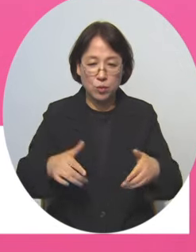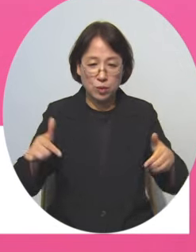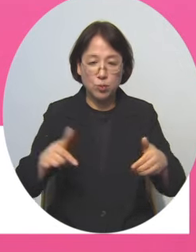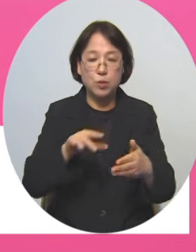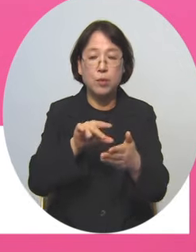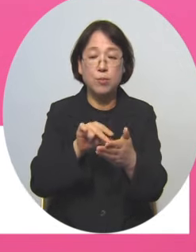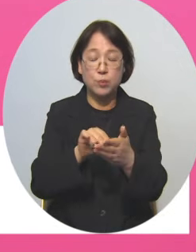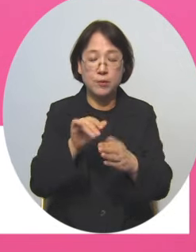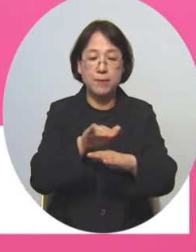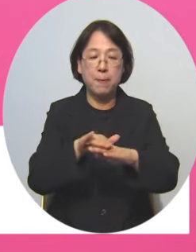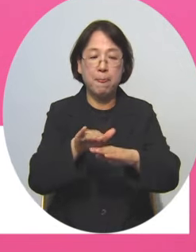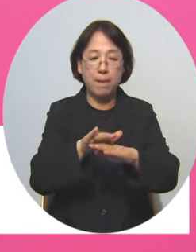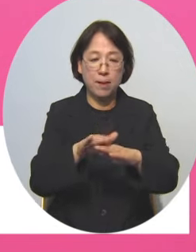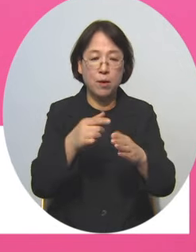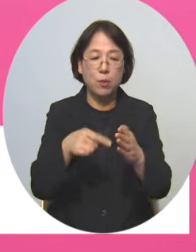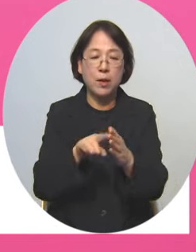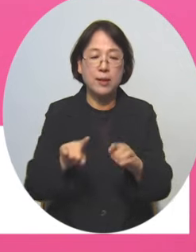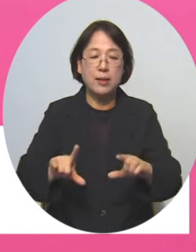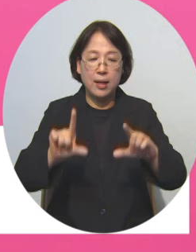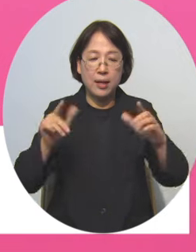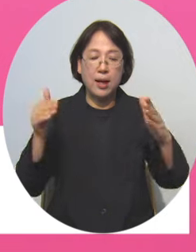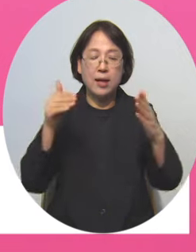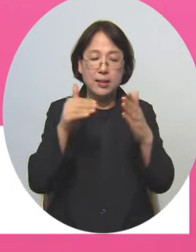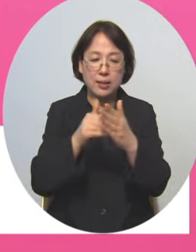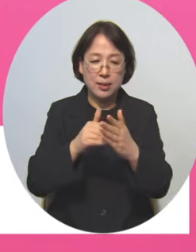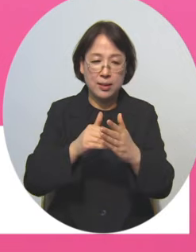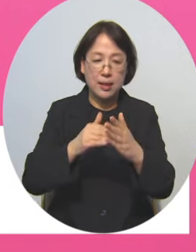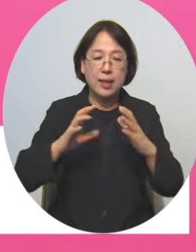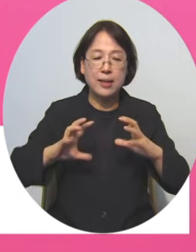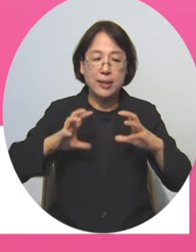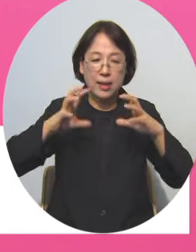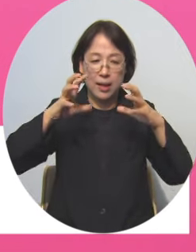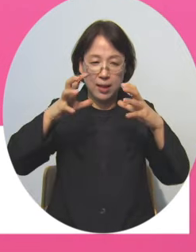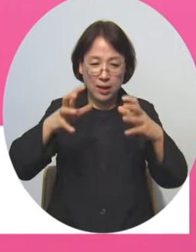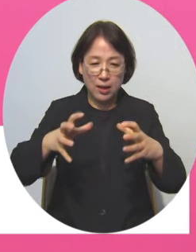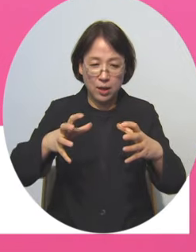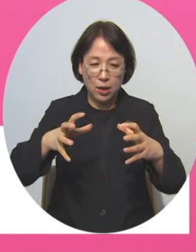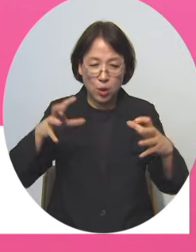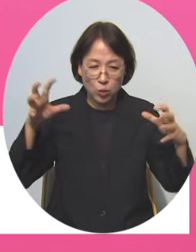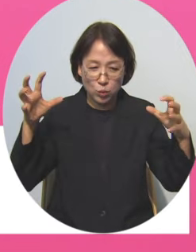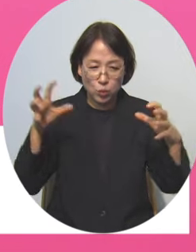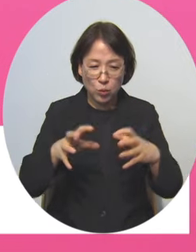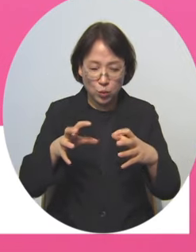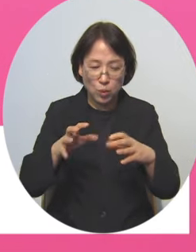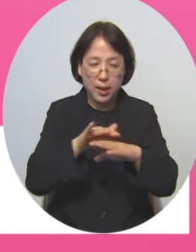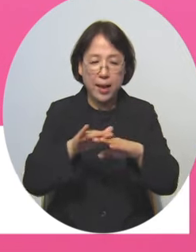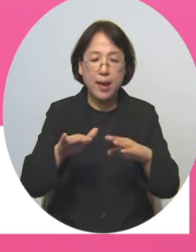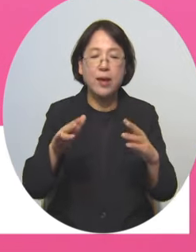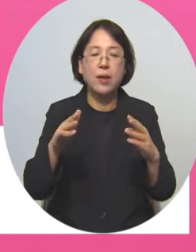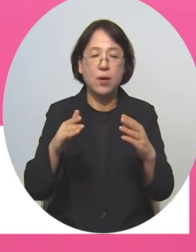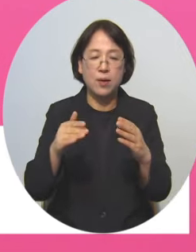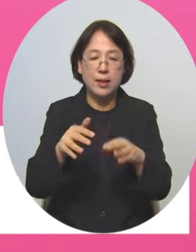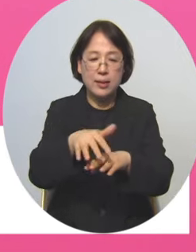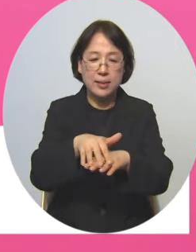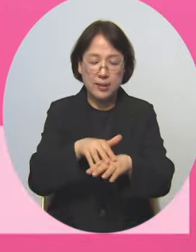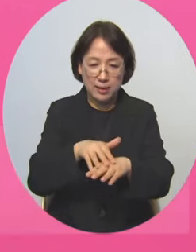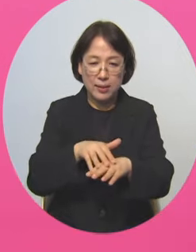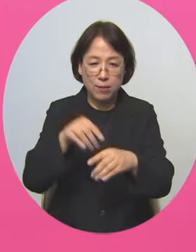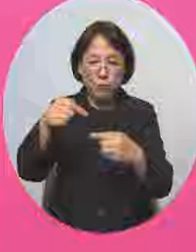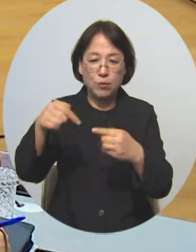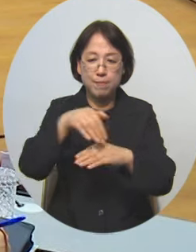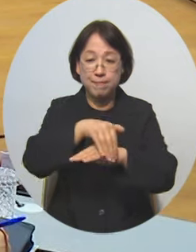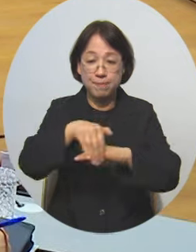문제를 극복하는 그날까지 범국가적 총력 대응 체계를 가동할